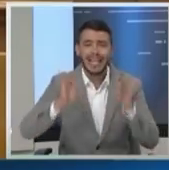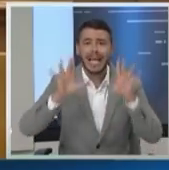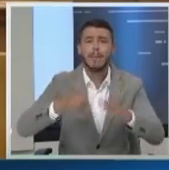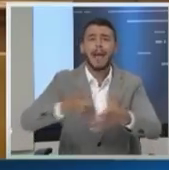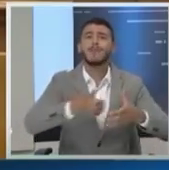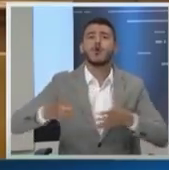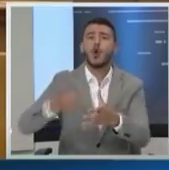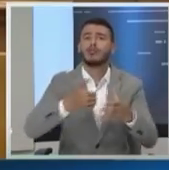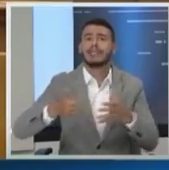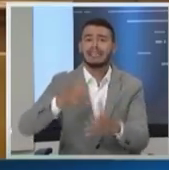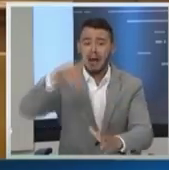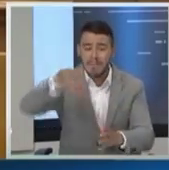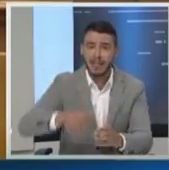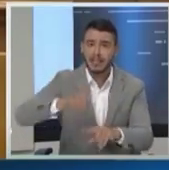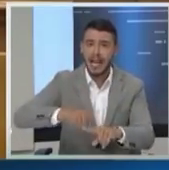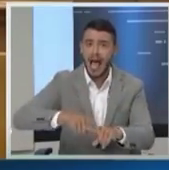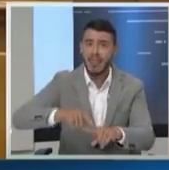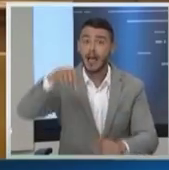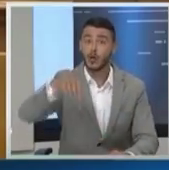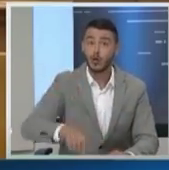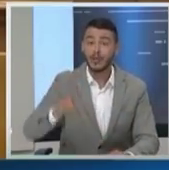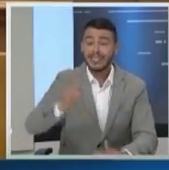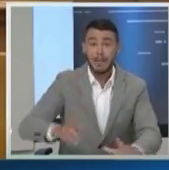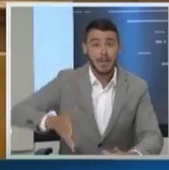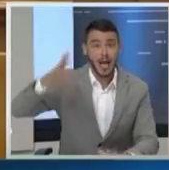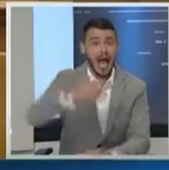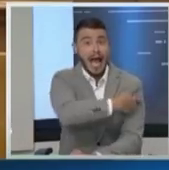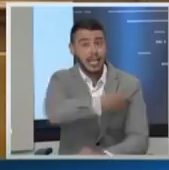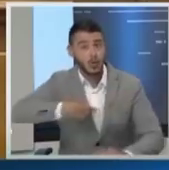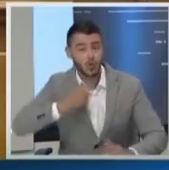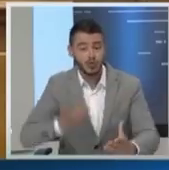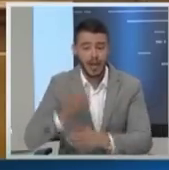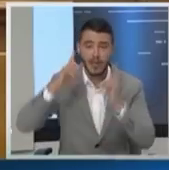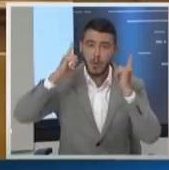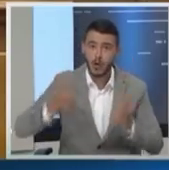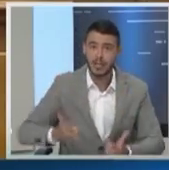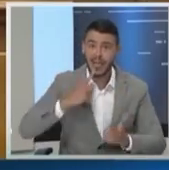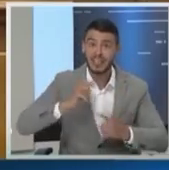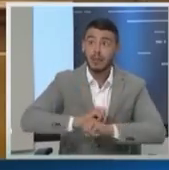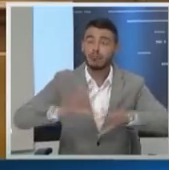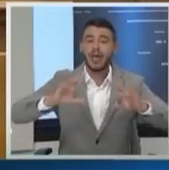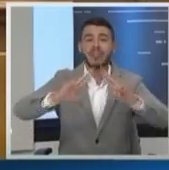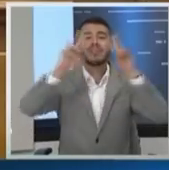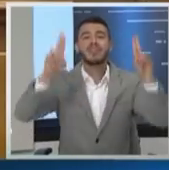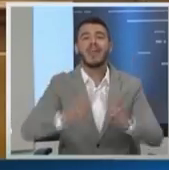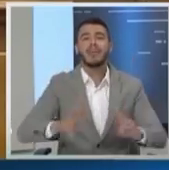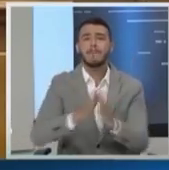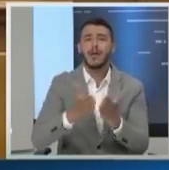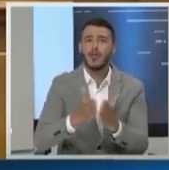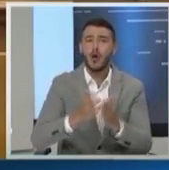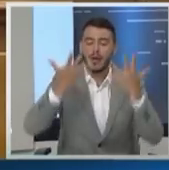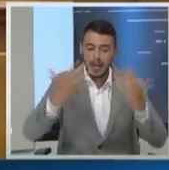και έρχεστε εσείς ως αρχηγός της αξιωματικής αντιπολίτευσης να μιλήσετε σε ένα διεθνές περιοδικό για αυτονομιστικές